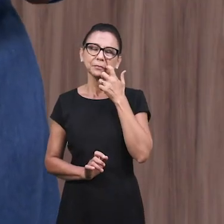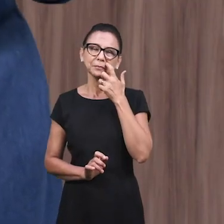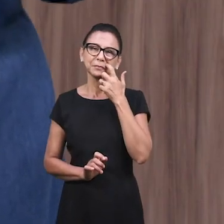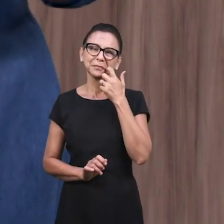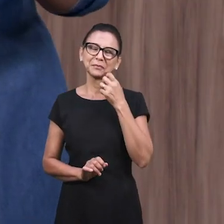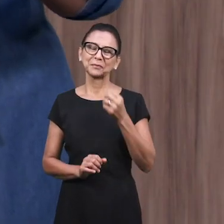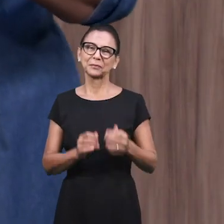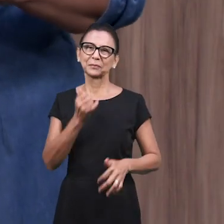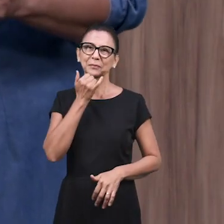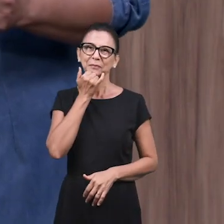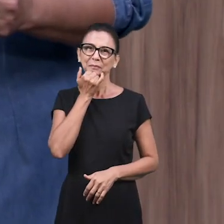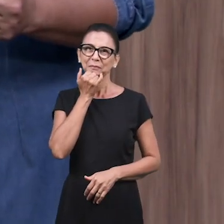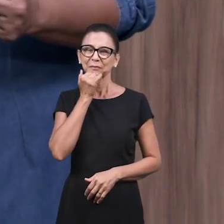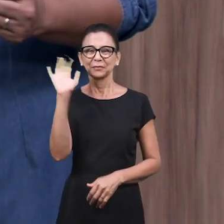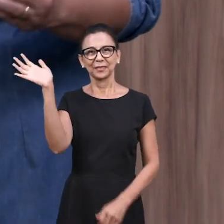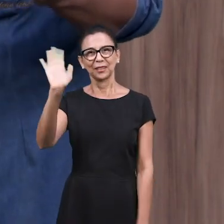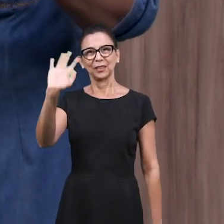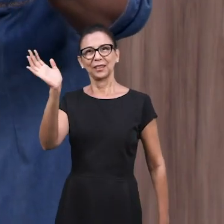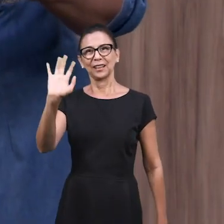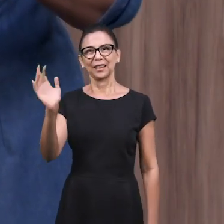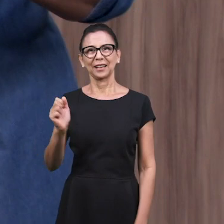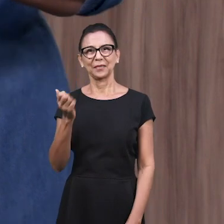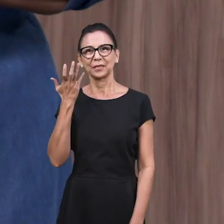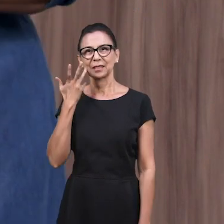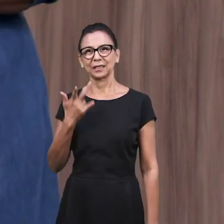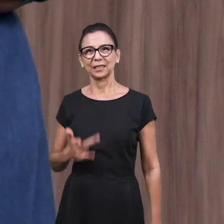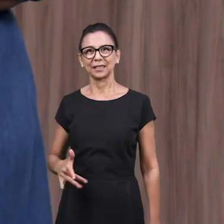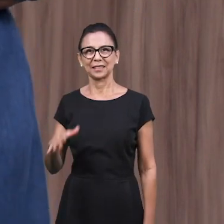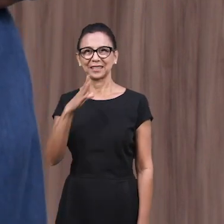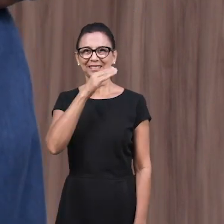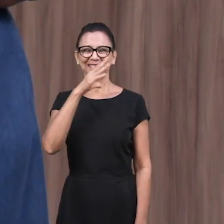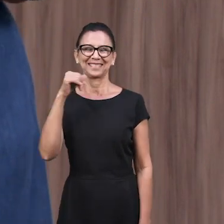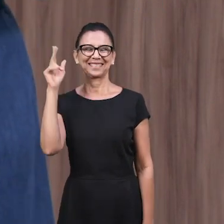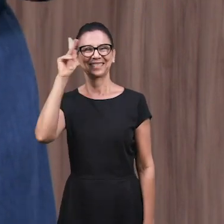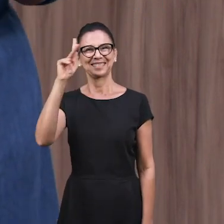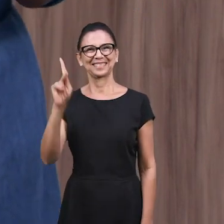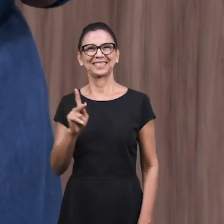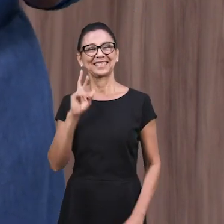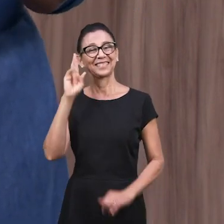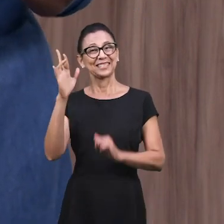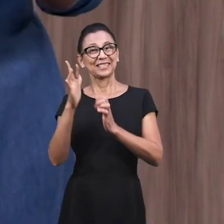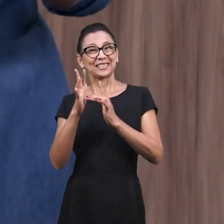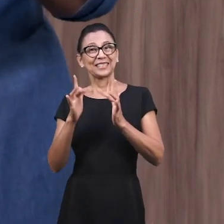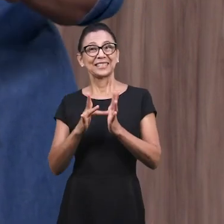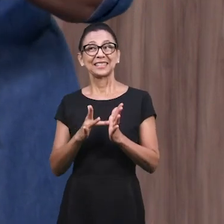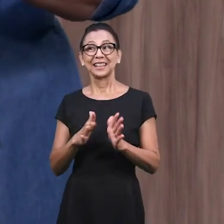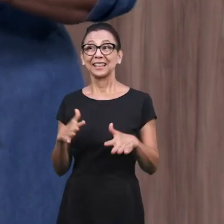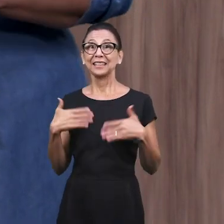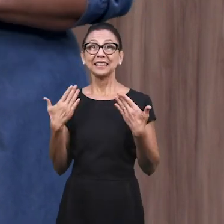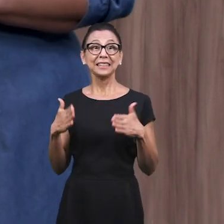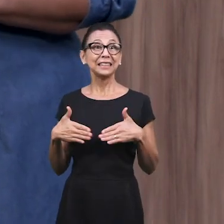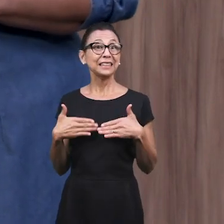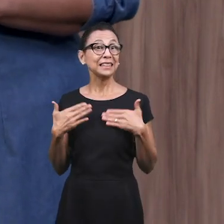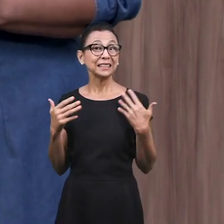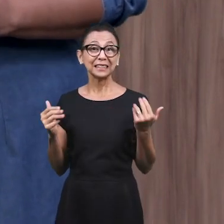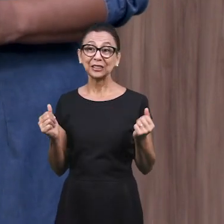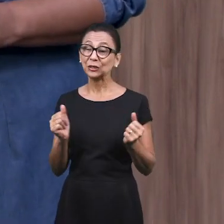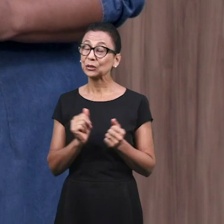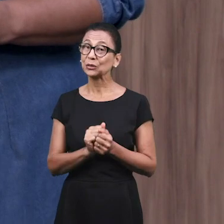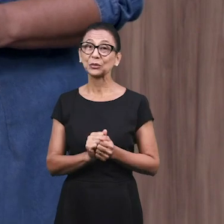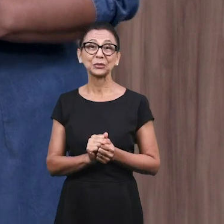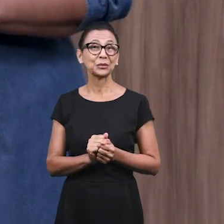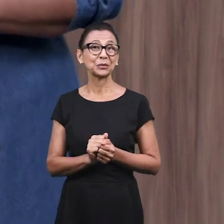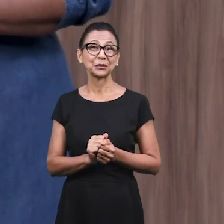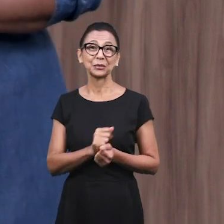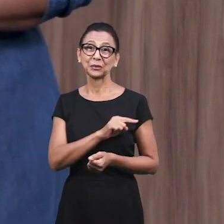Les enfants intermédiaires et adolescents, la paix du Seigneur Jésus. Quelle joie être ensemble avec vous. Nous